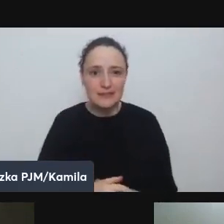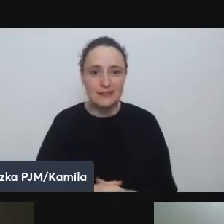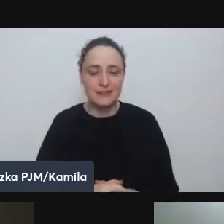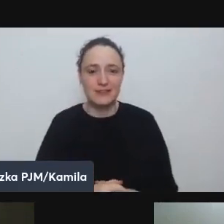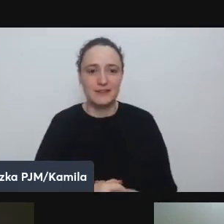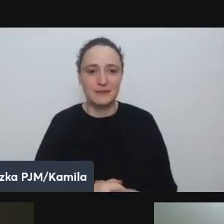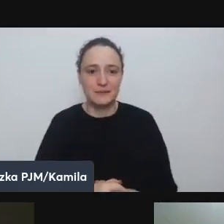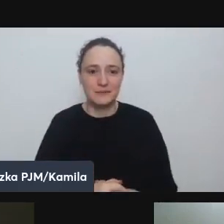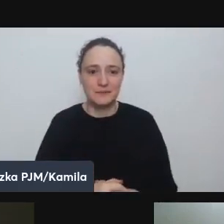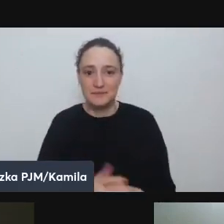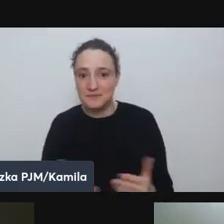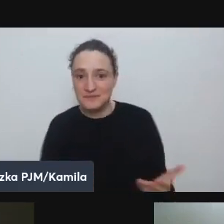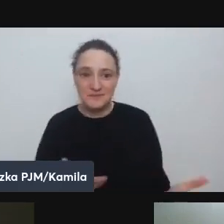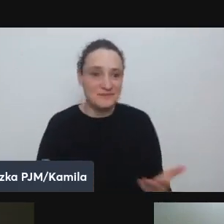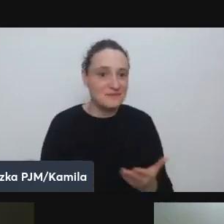Może jakoś pójdzie.